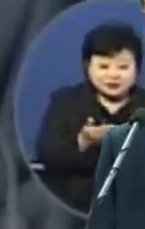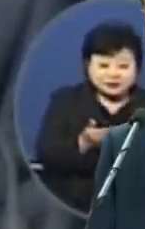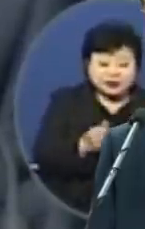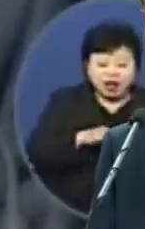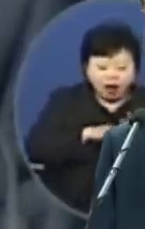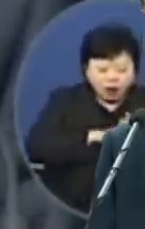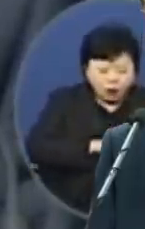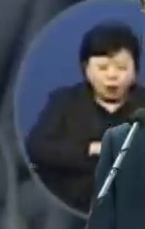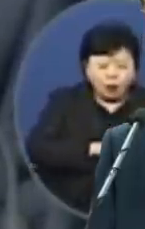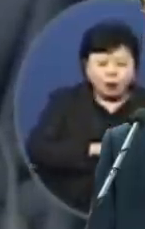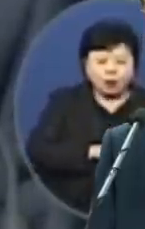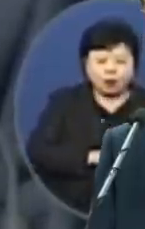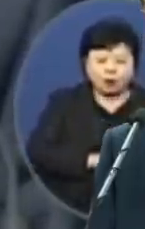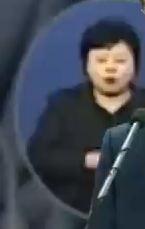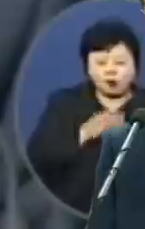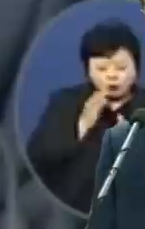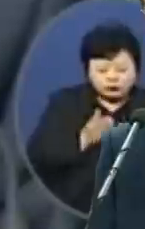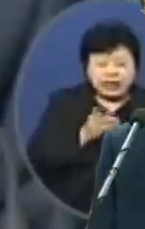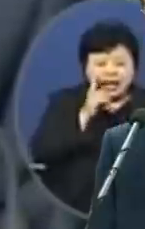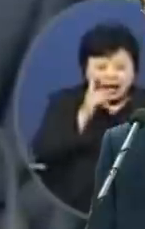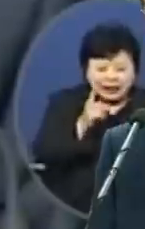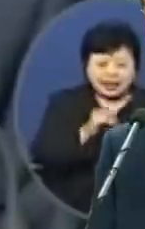꼭 아담과 하와에게 부탁하기를